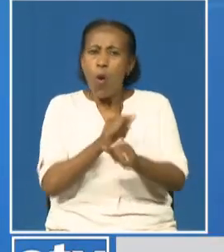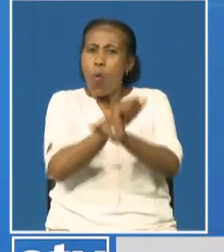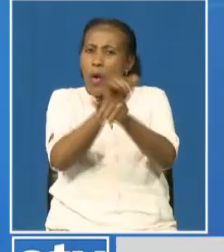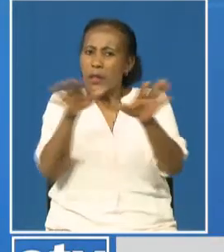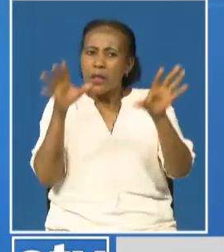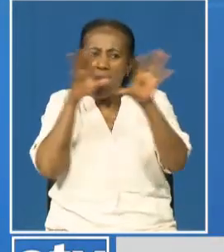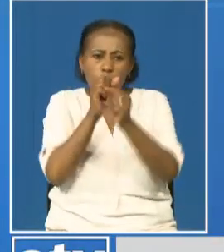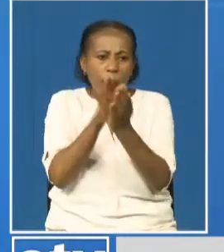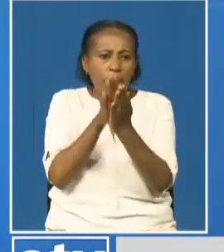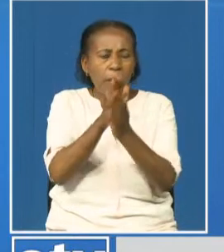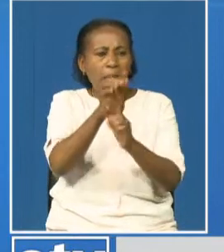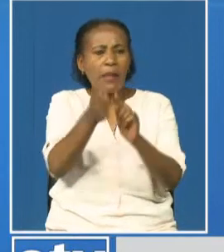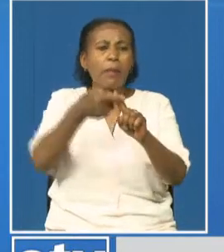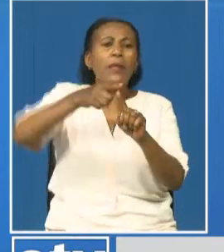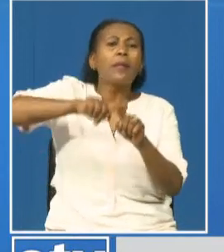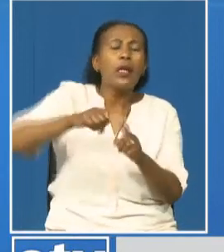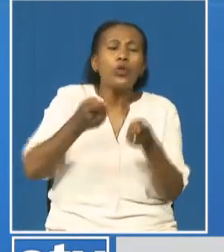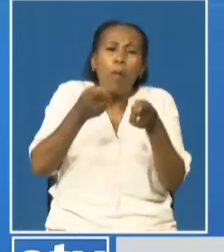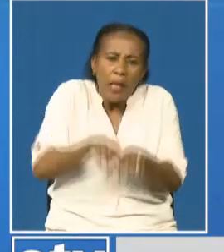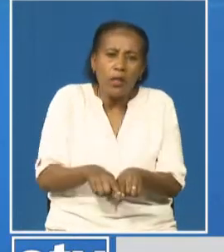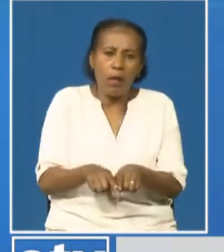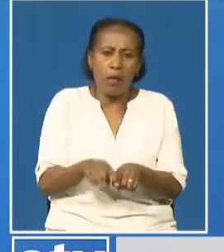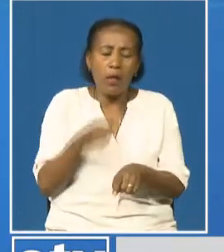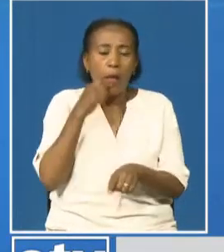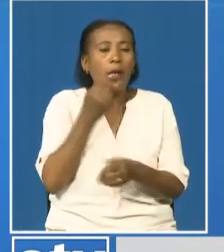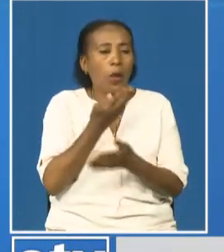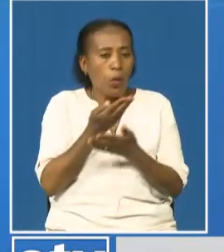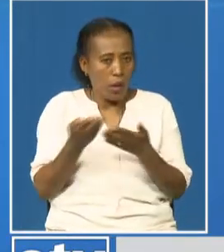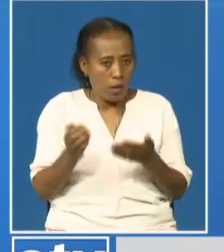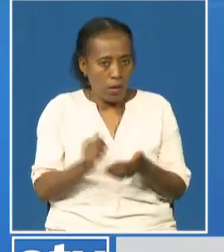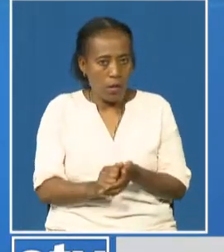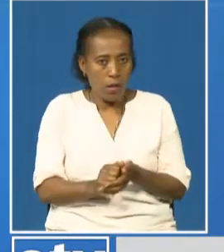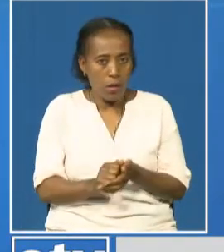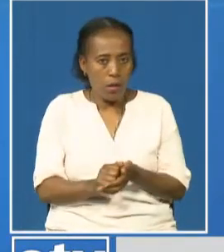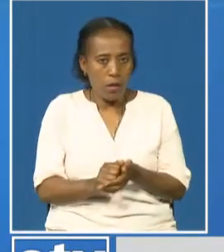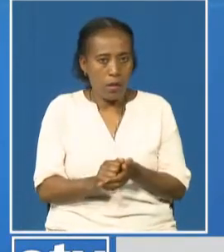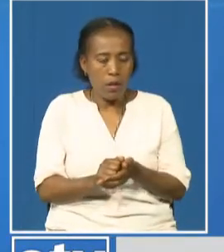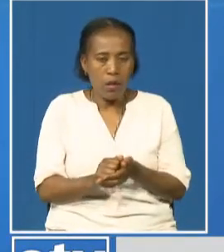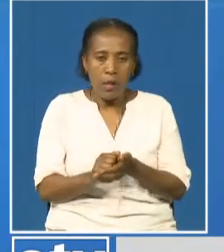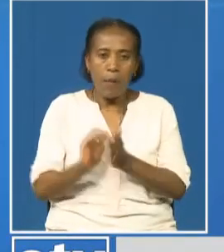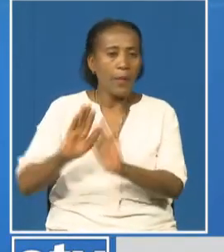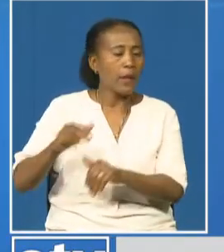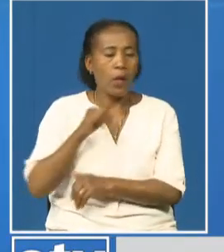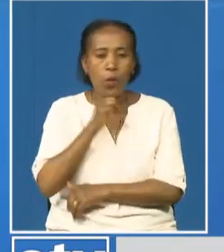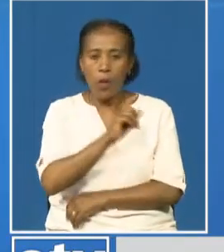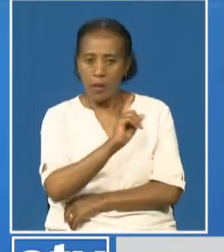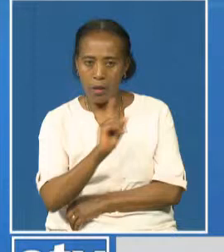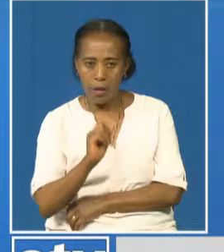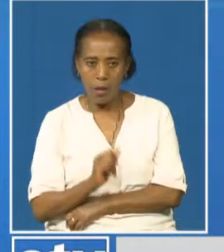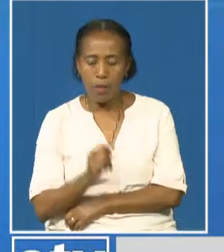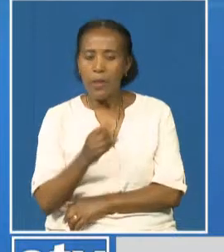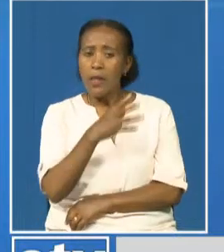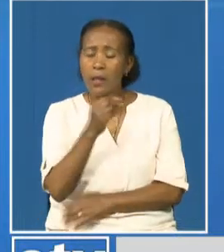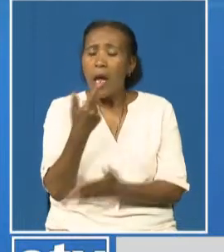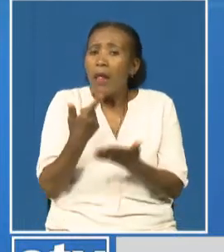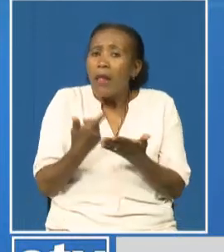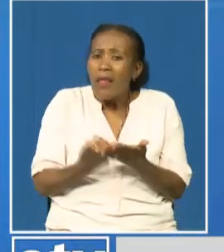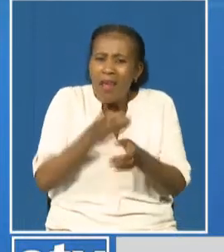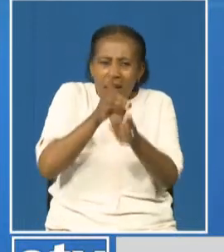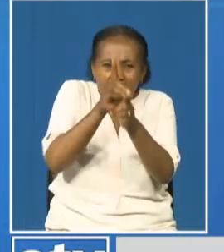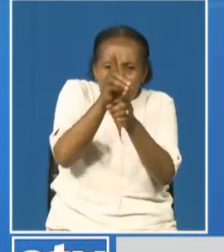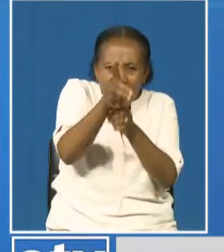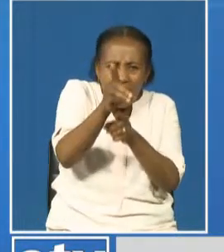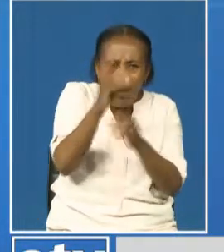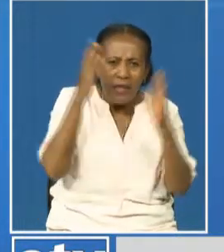ወረርሽኝ አልቆ ትምህርት ቤት የምንመለሰው የሚለው የሚታወቅ ጊዜ አይደለም። እና ይሄ